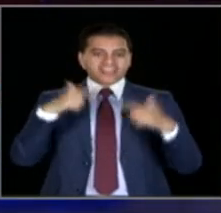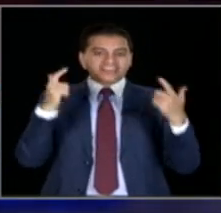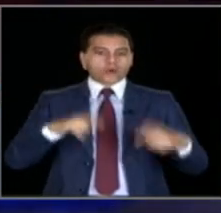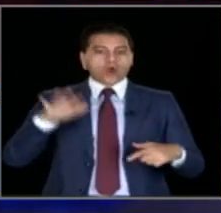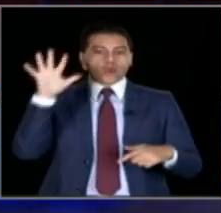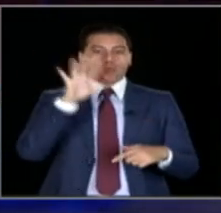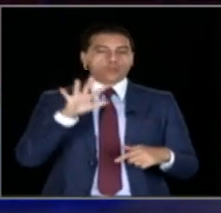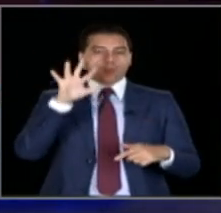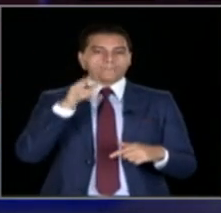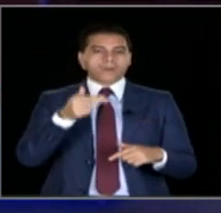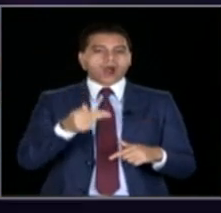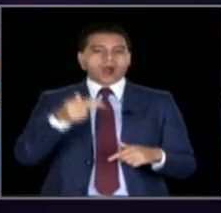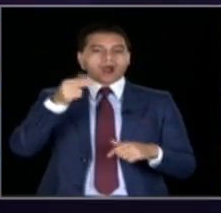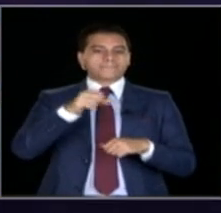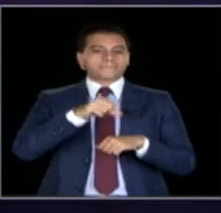فما هي؟